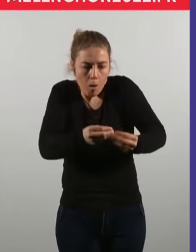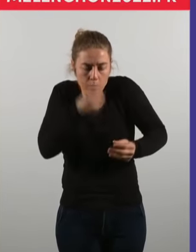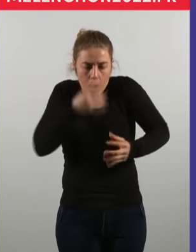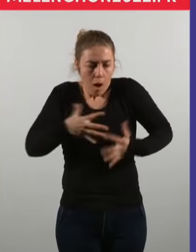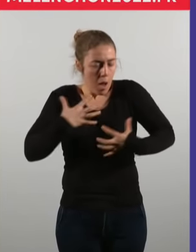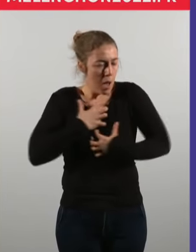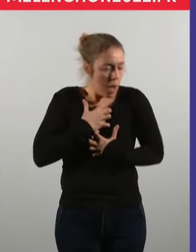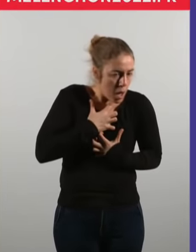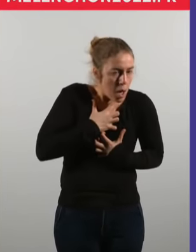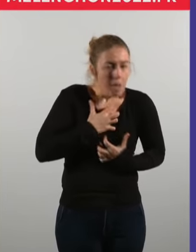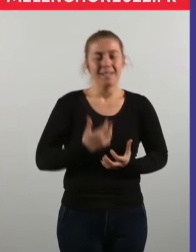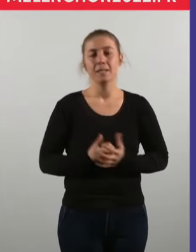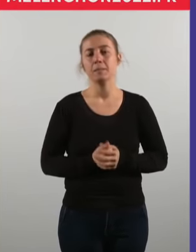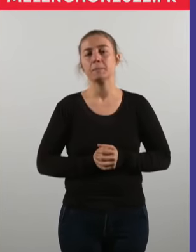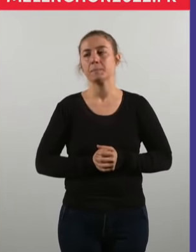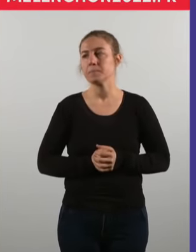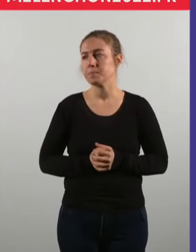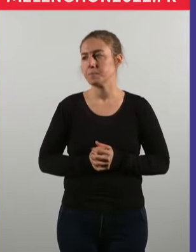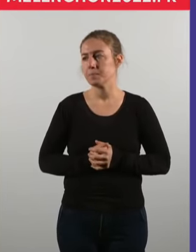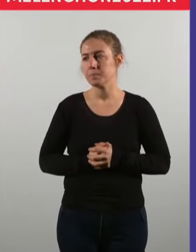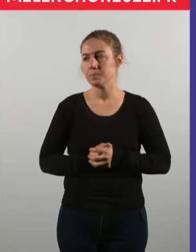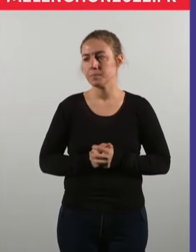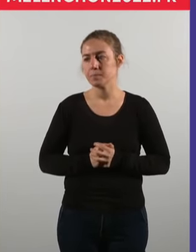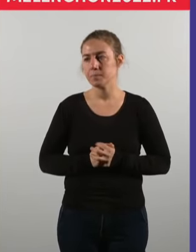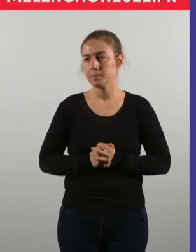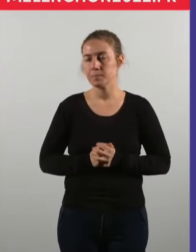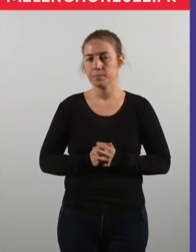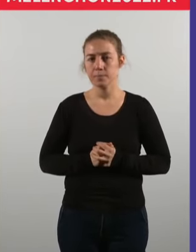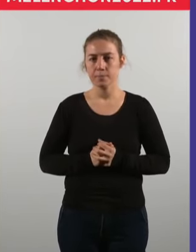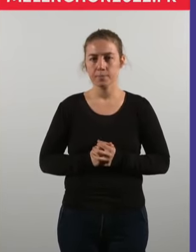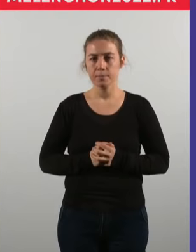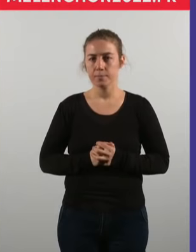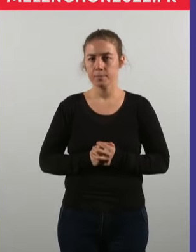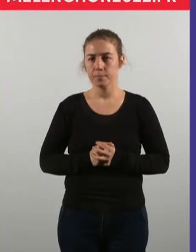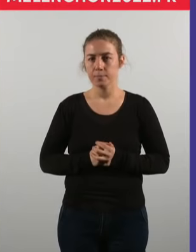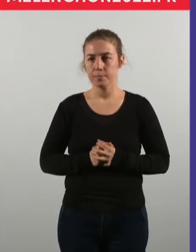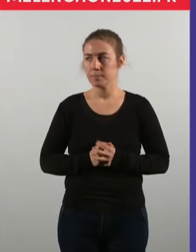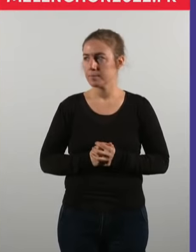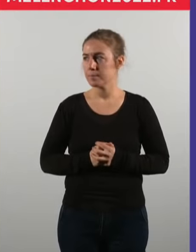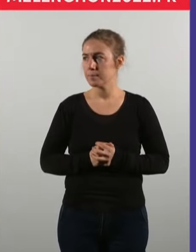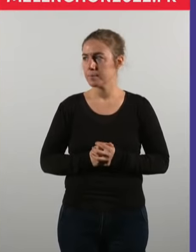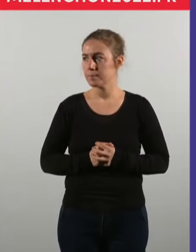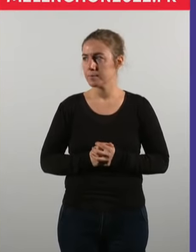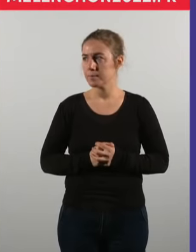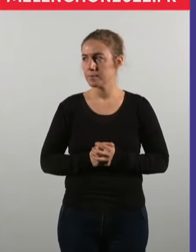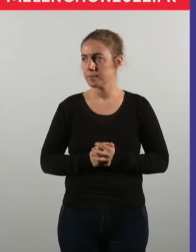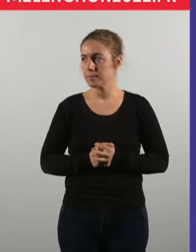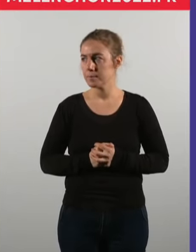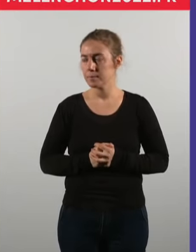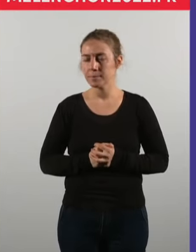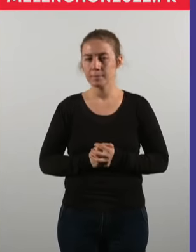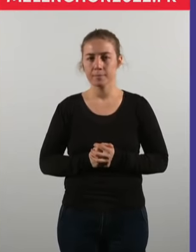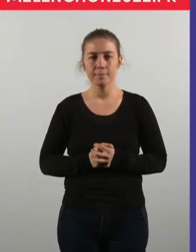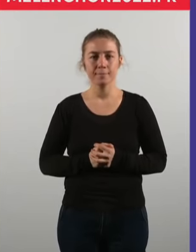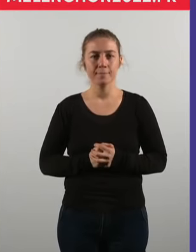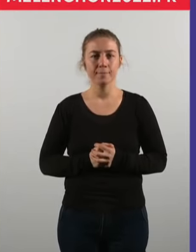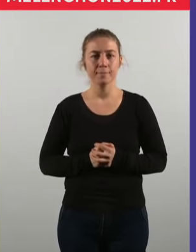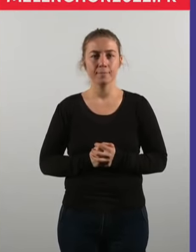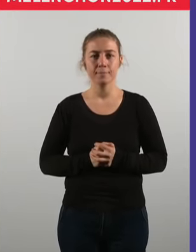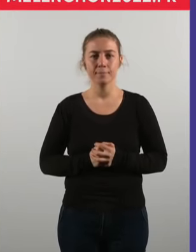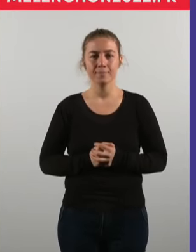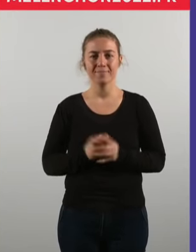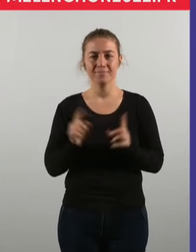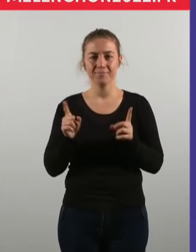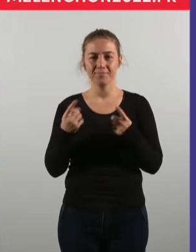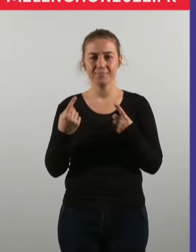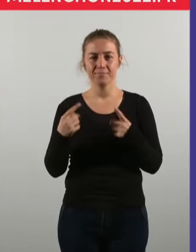sans tendresse, on ne le pourrait pas. Non, non, non, non, on ne le